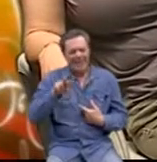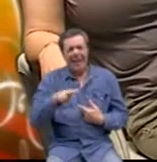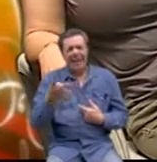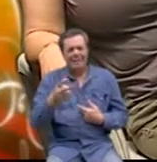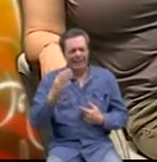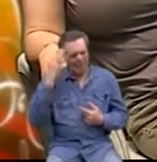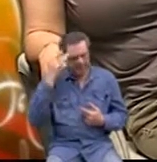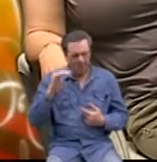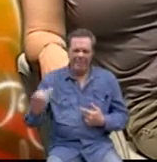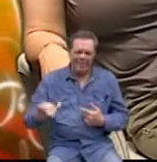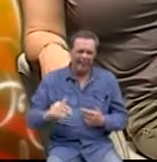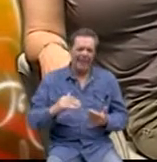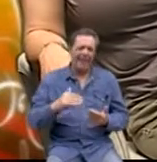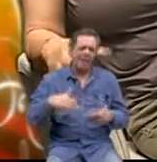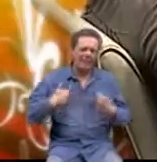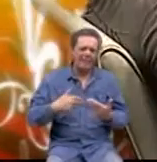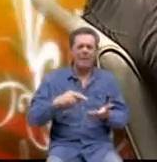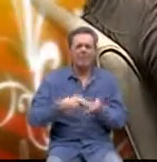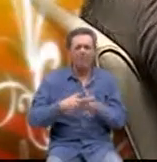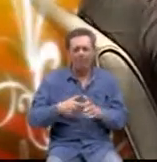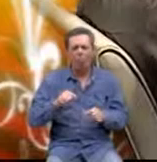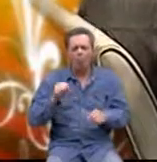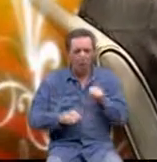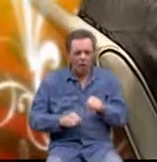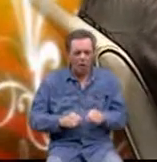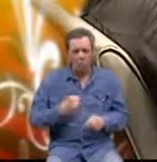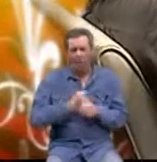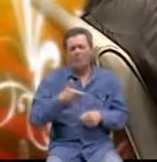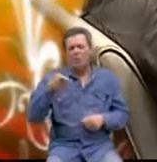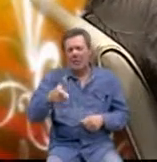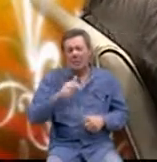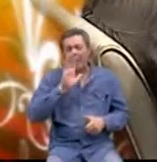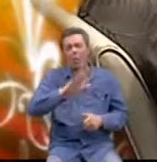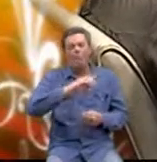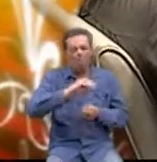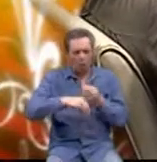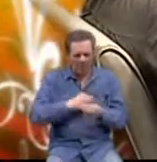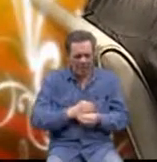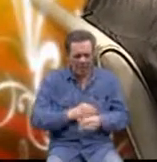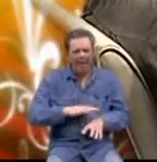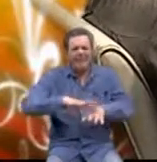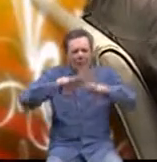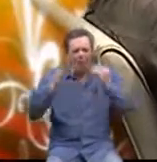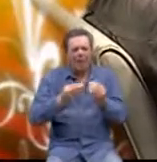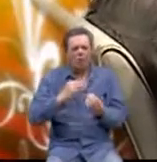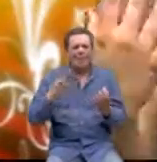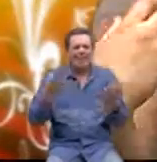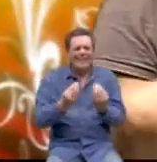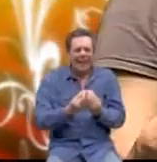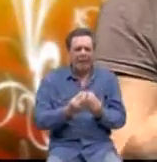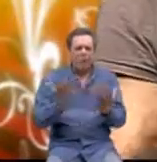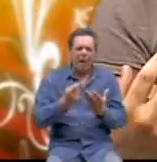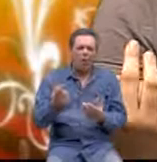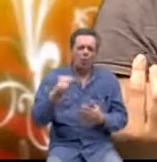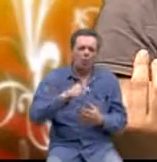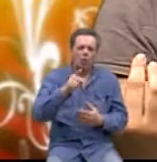ili djeca i mladi s problemima u ponašanju. Mislim, radimo zapravo i s njima i s njihovim roditeljima, kao što sam rekla, sa cijelom zajednicom, kako bi